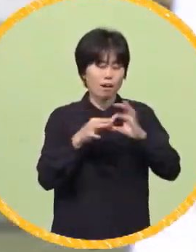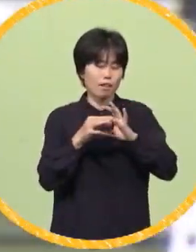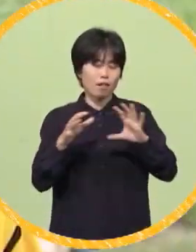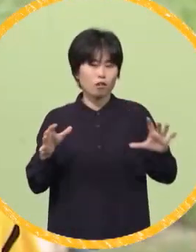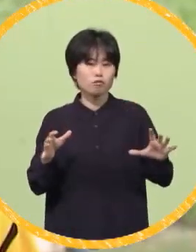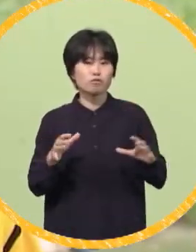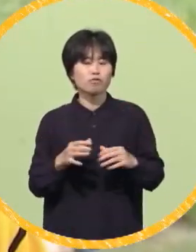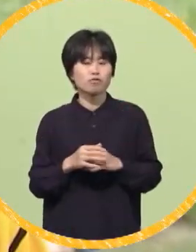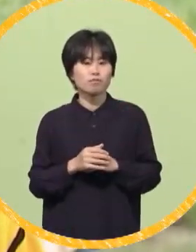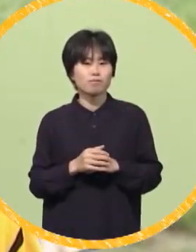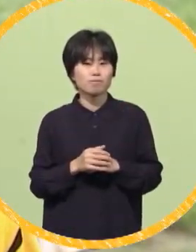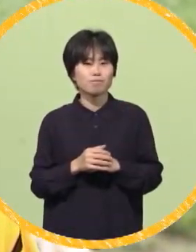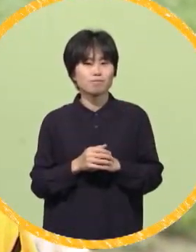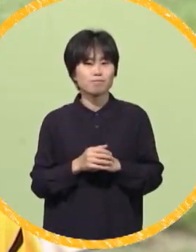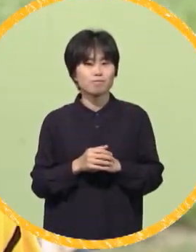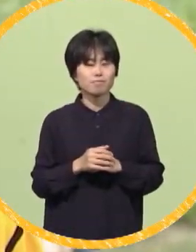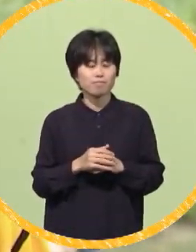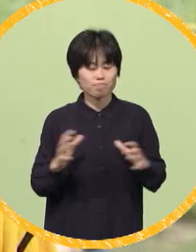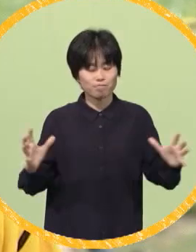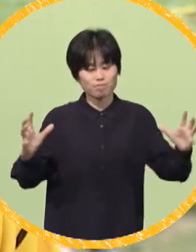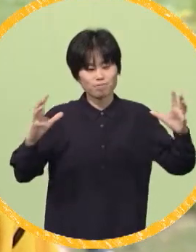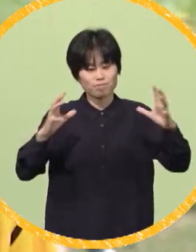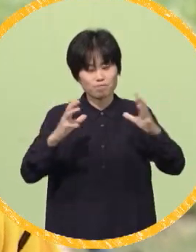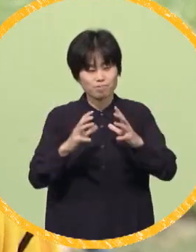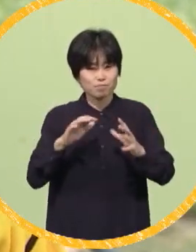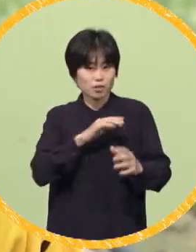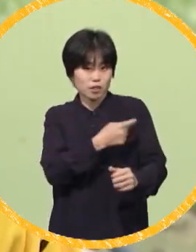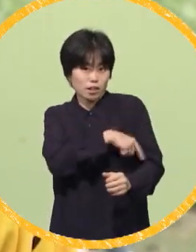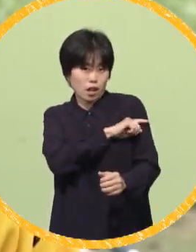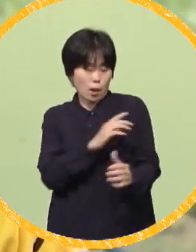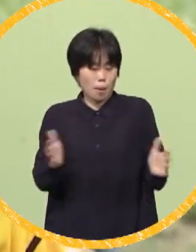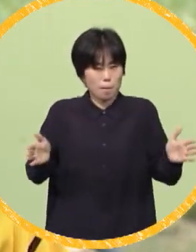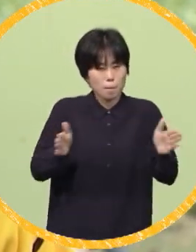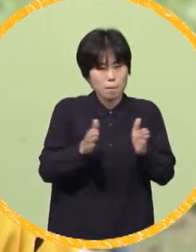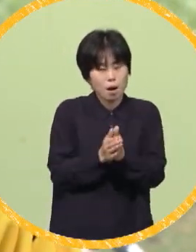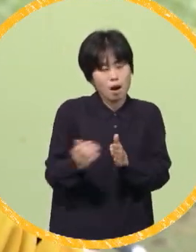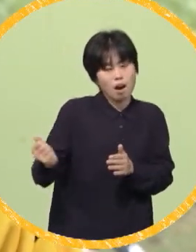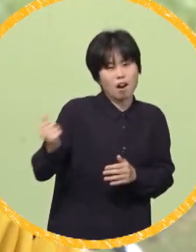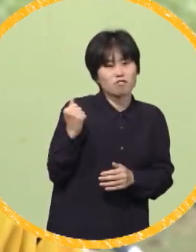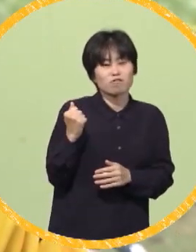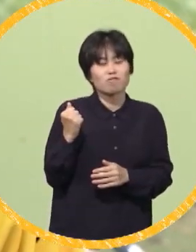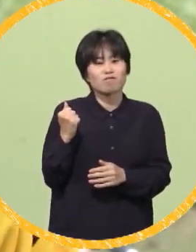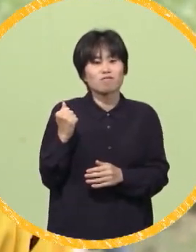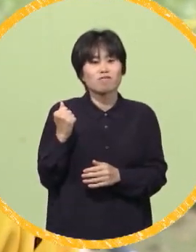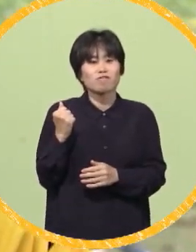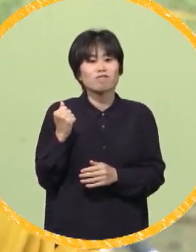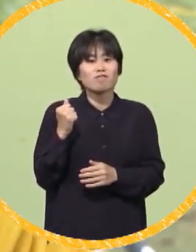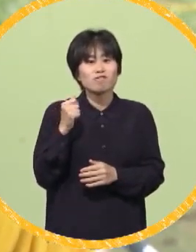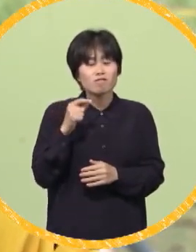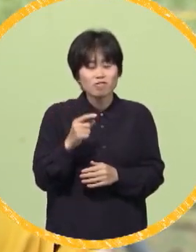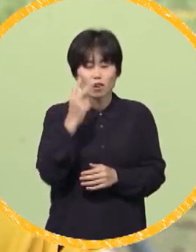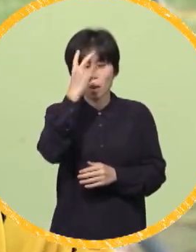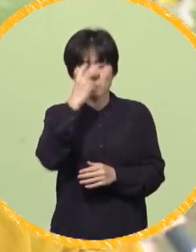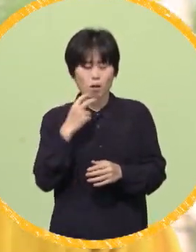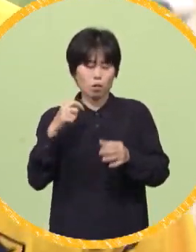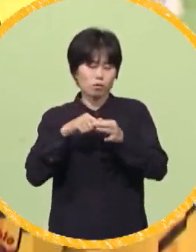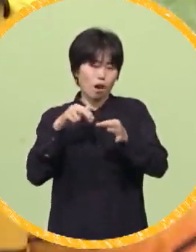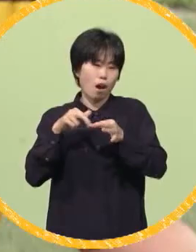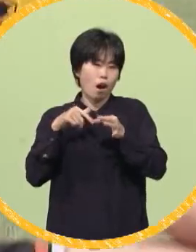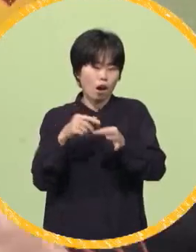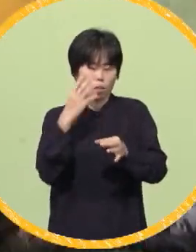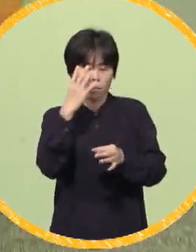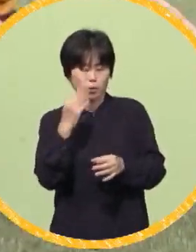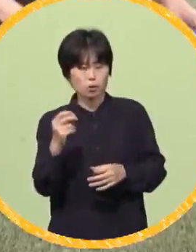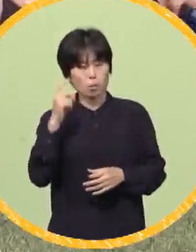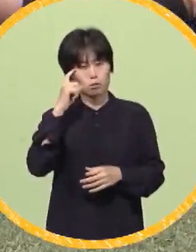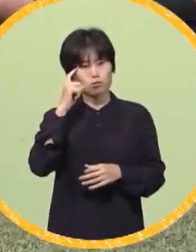その一つになったチームが勝利をするっていうところはブライトサッカーの魅力かなと思います、 は